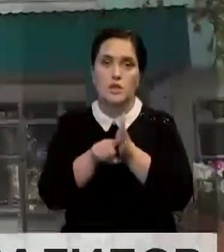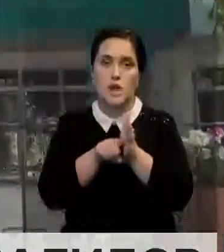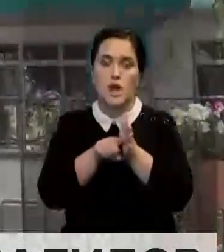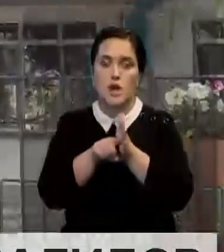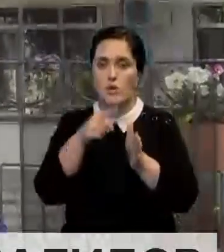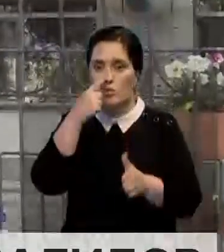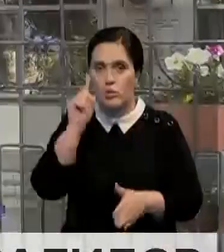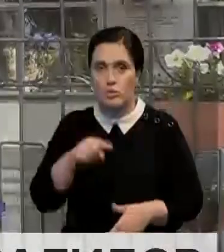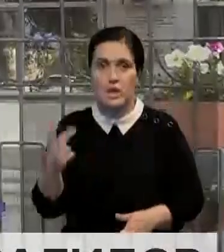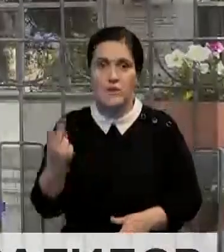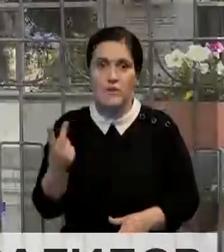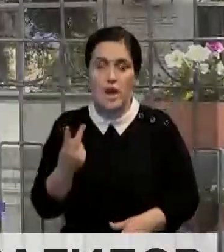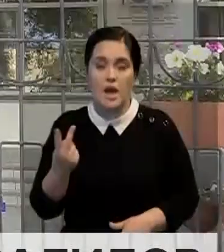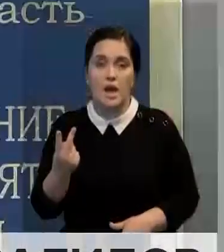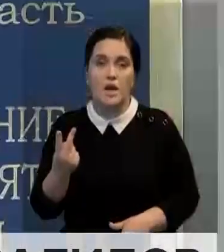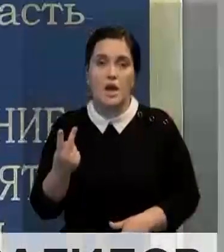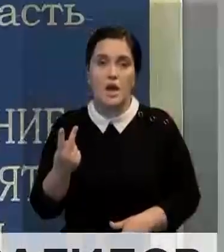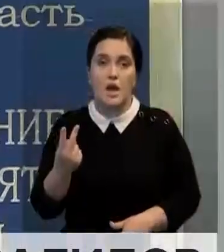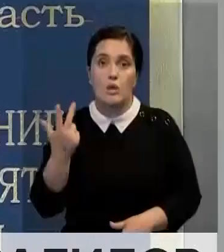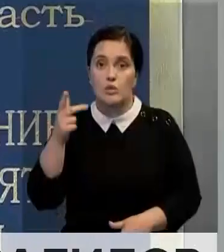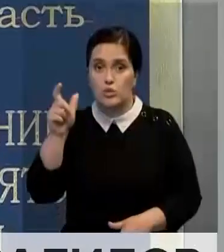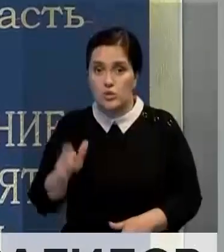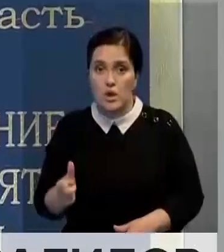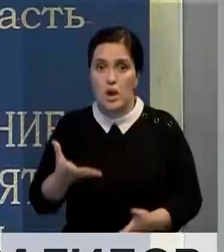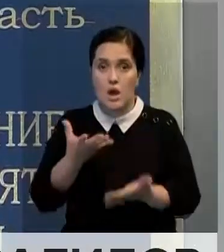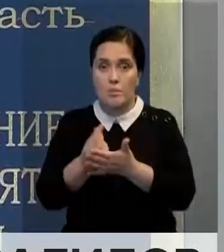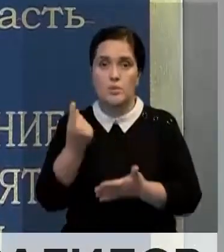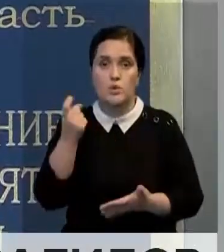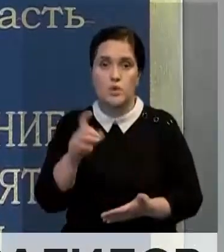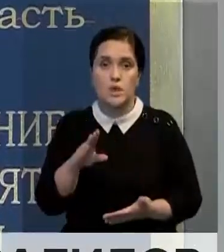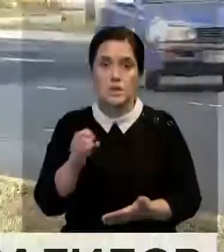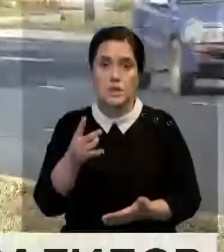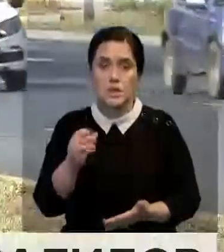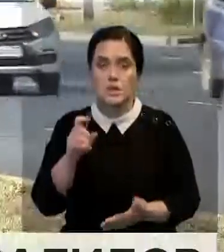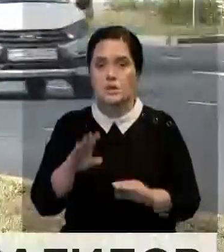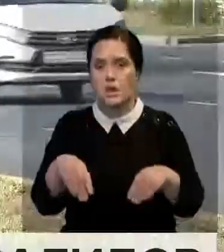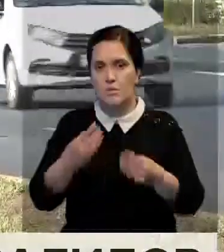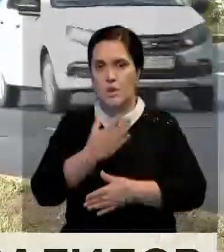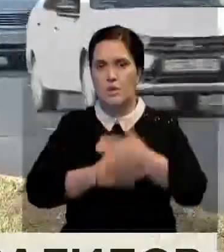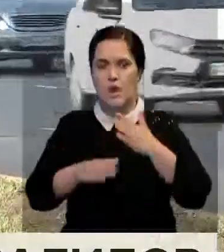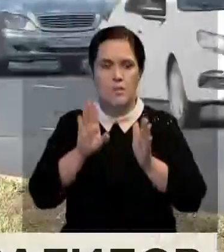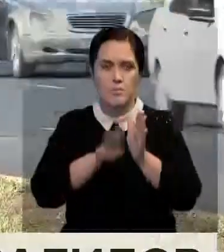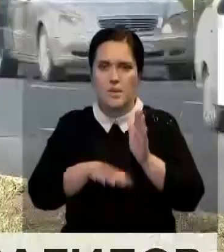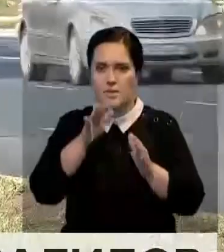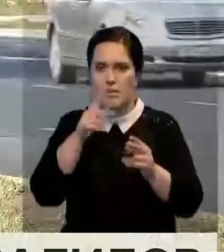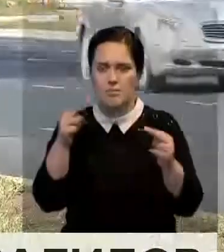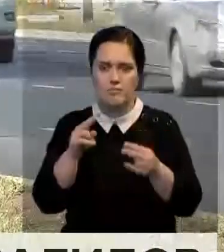номер 2. Так, по словам медработника, трое ее пациентов заплатили по 100 тысяч тенге за присвоение инвалидности без